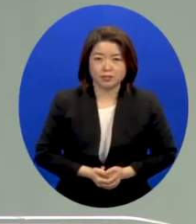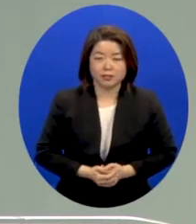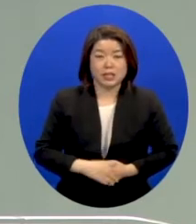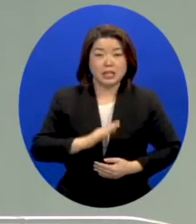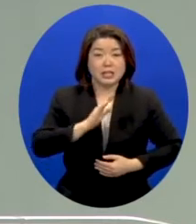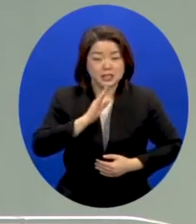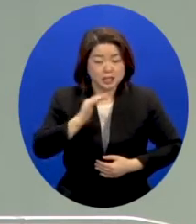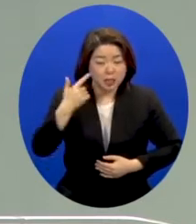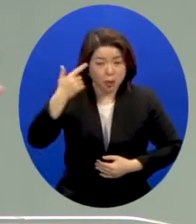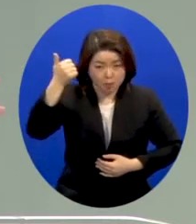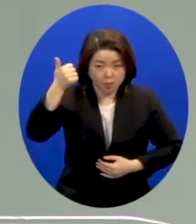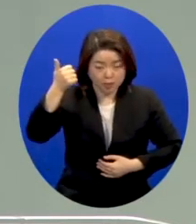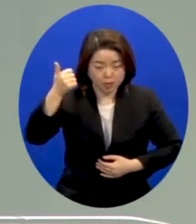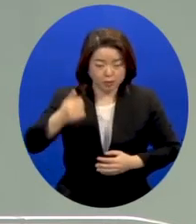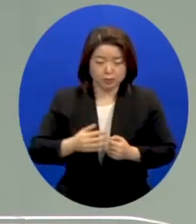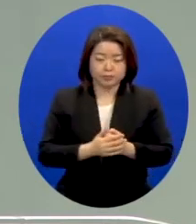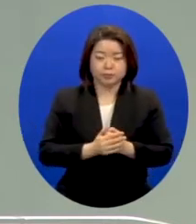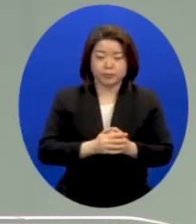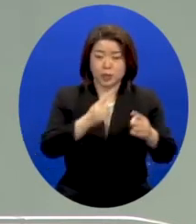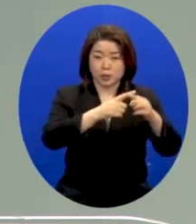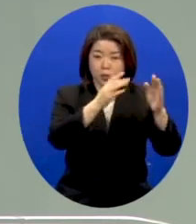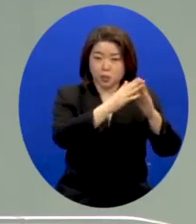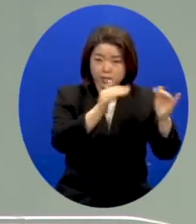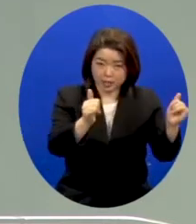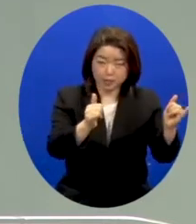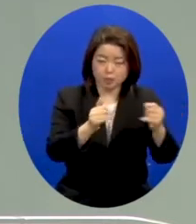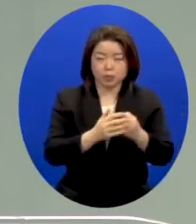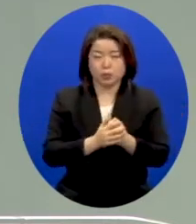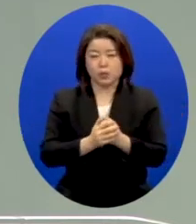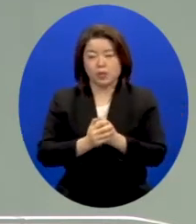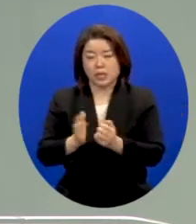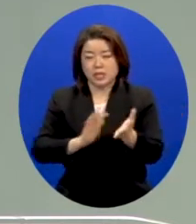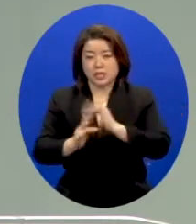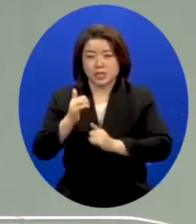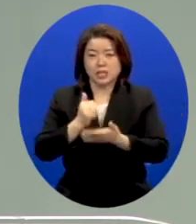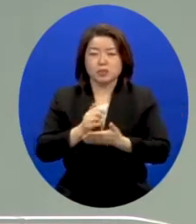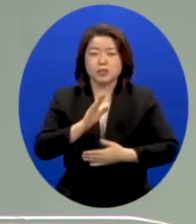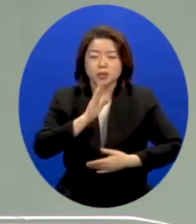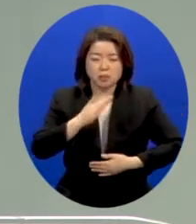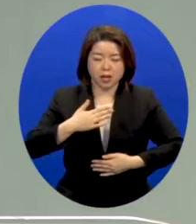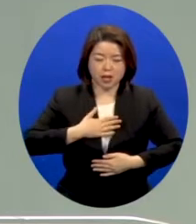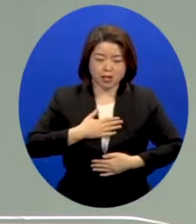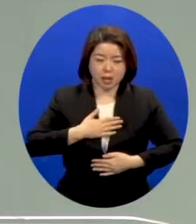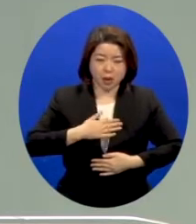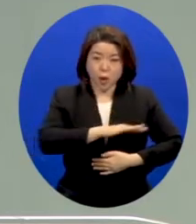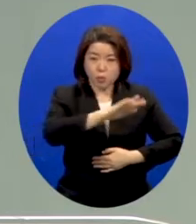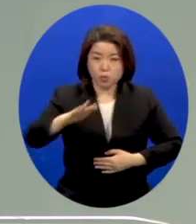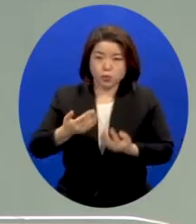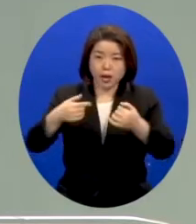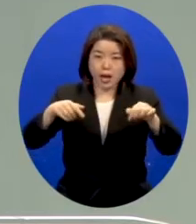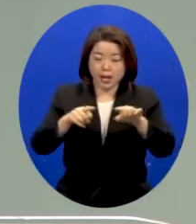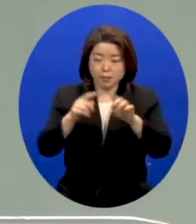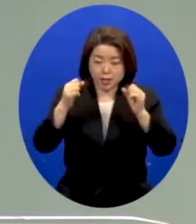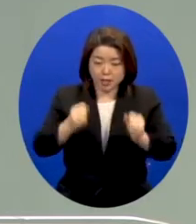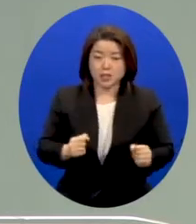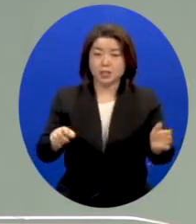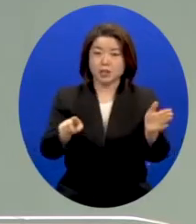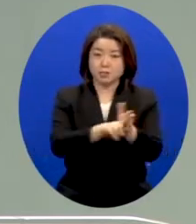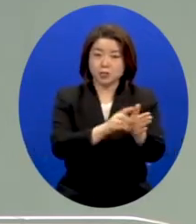실제로 목사도 교인들도 예수님께서 정말 우리와 함께 계시는 것이 믿어지고